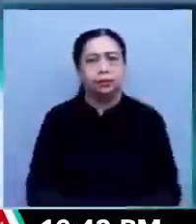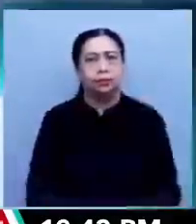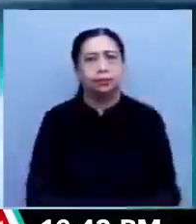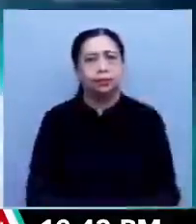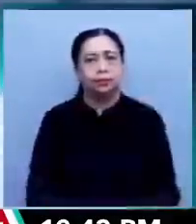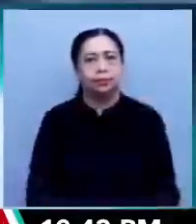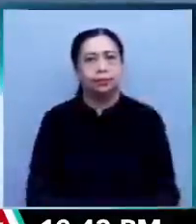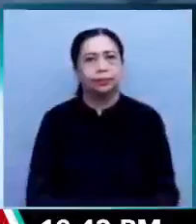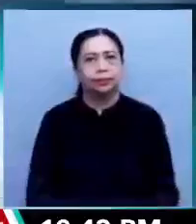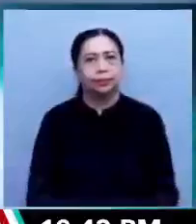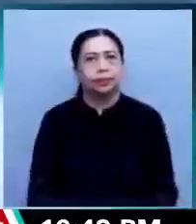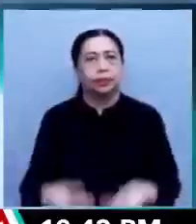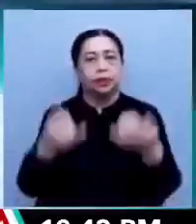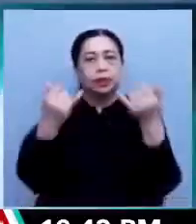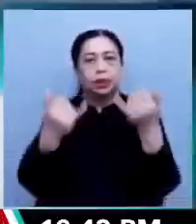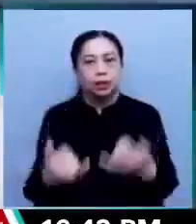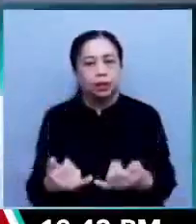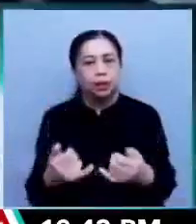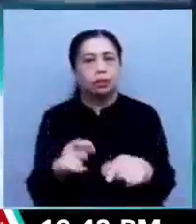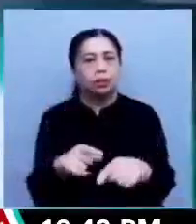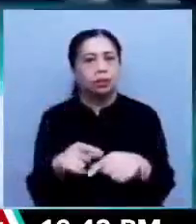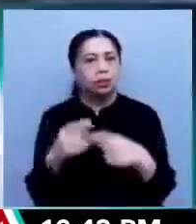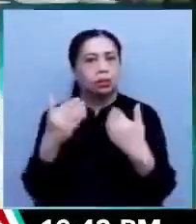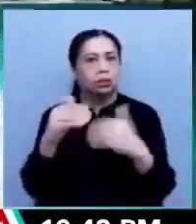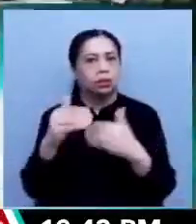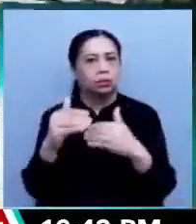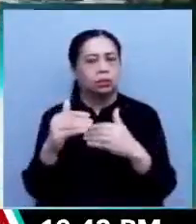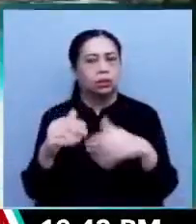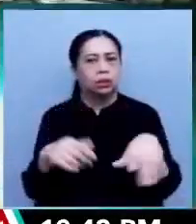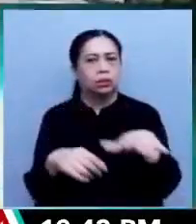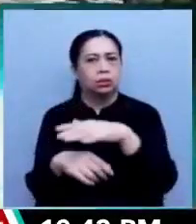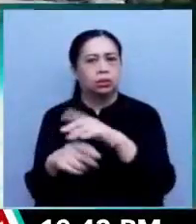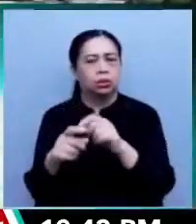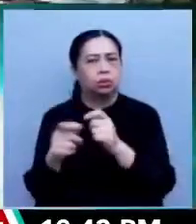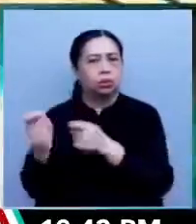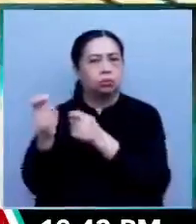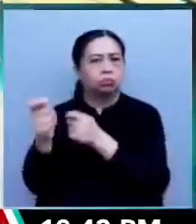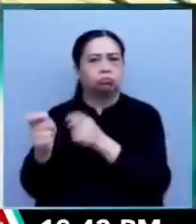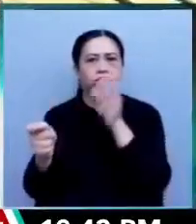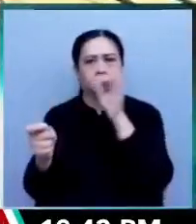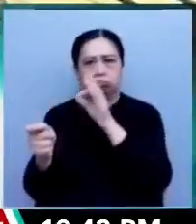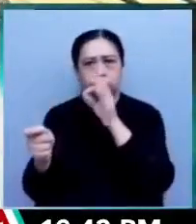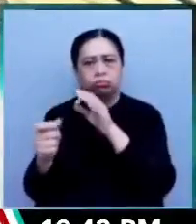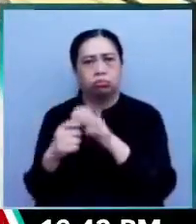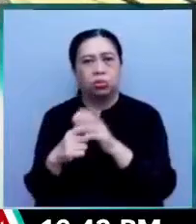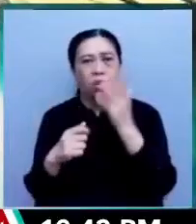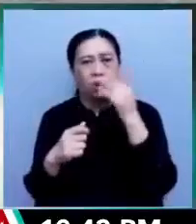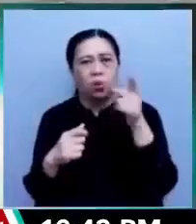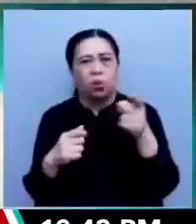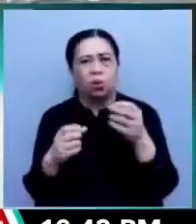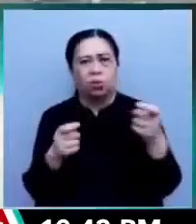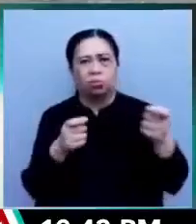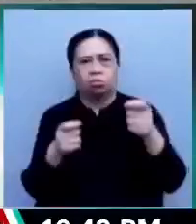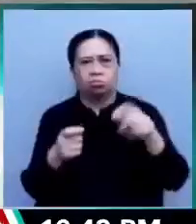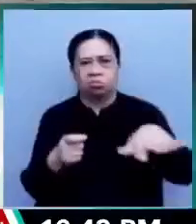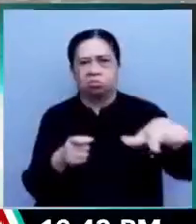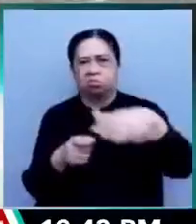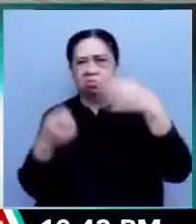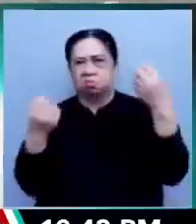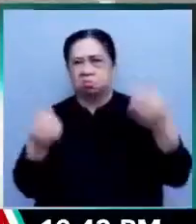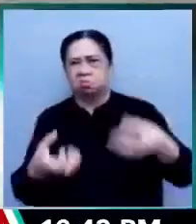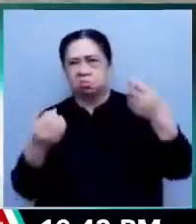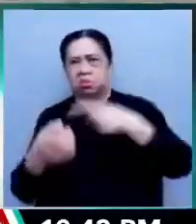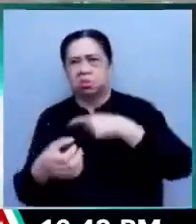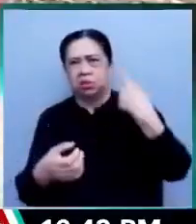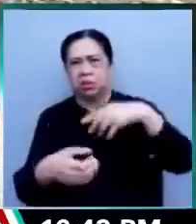Sa ngayon, limitado raw sa labas ng bahura ang pangingisda ng mga Pilipino dahil kontrolado raw ng China ang loob.